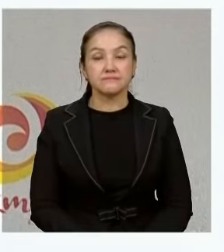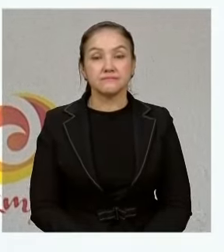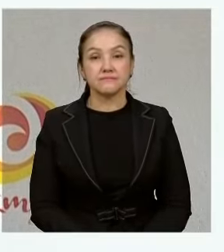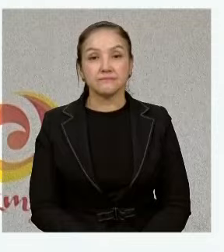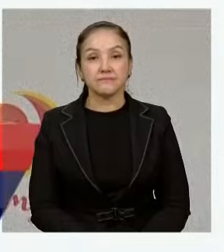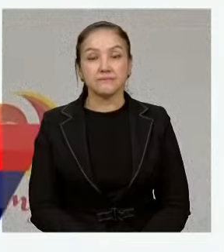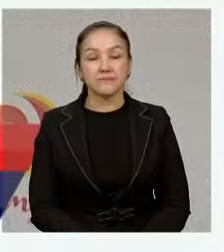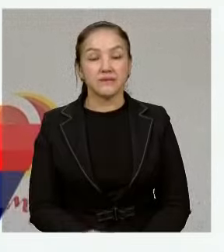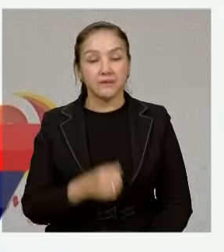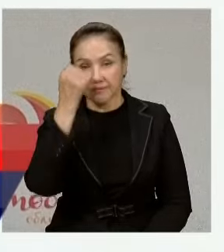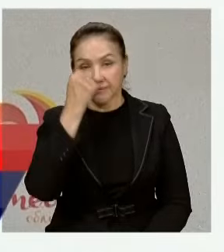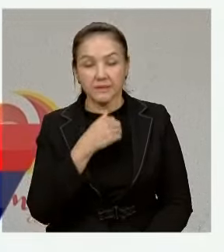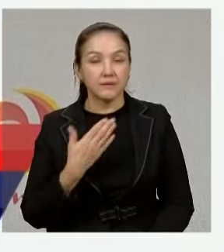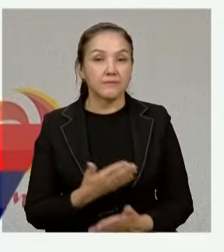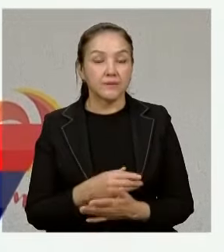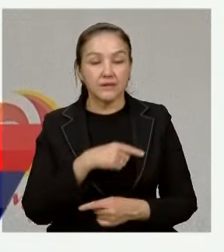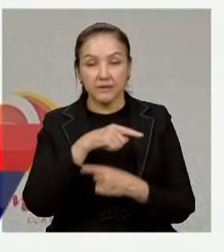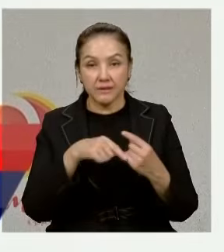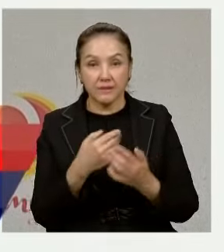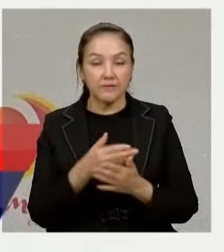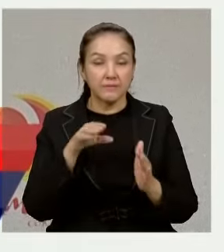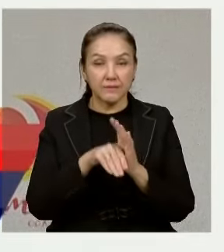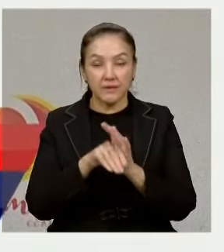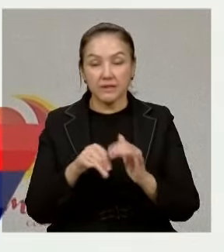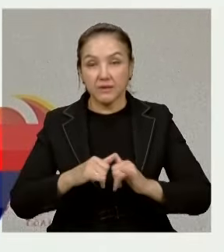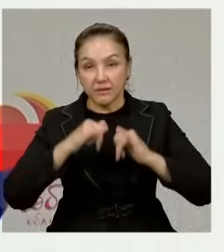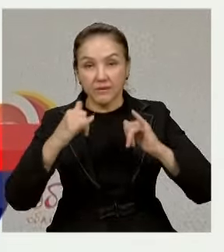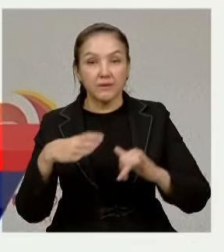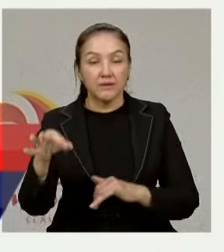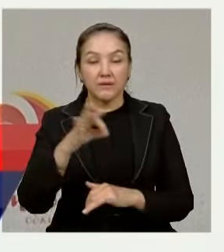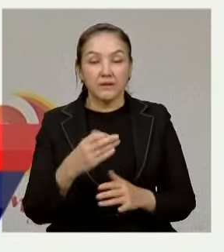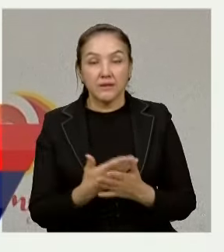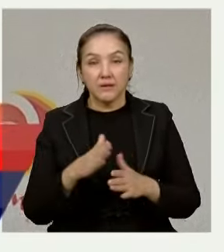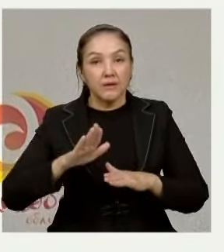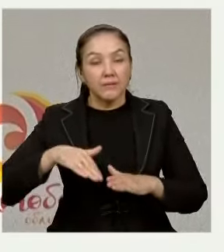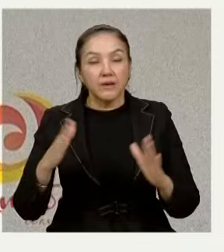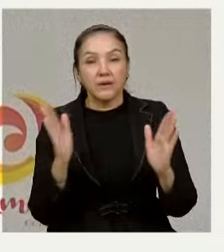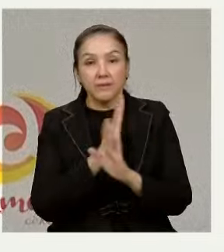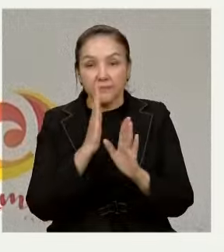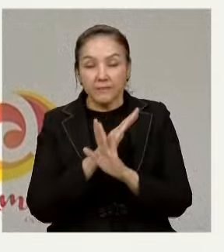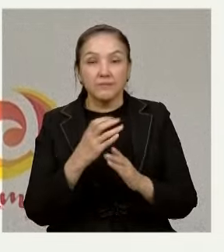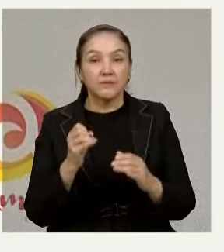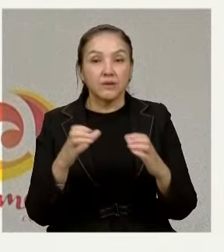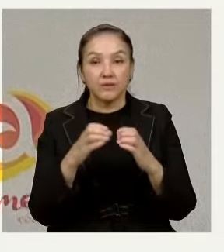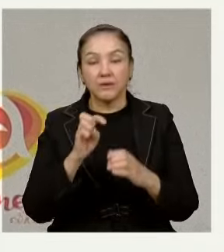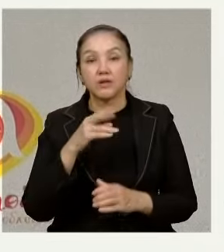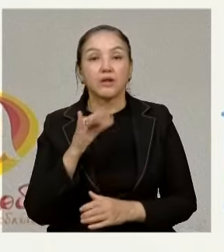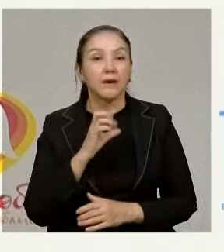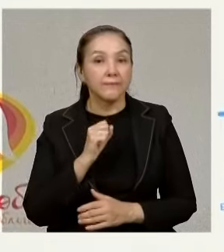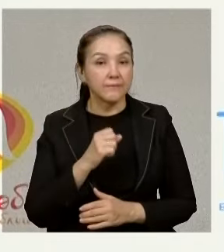благотворителей благода неравнодушны бизнесменам за их вклад востановление област СН